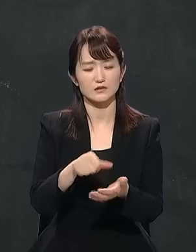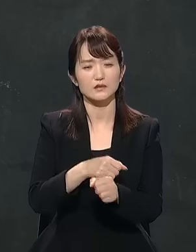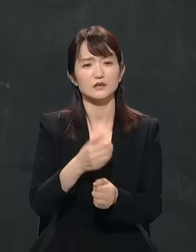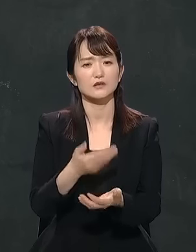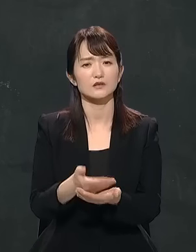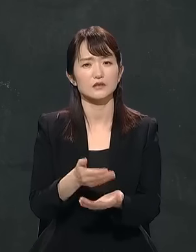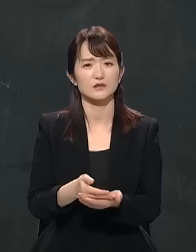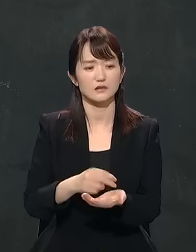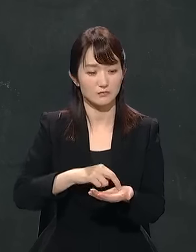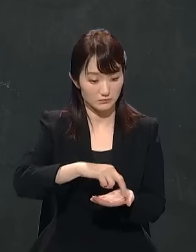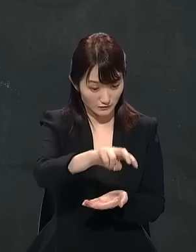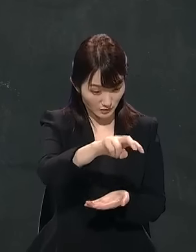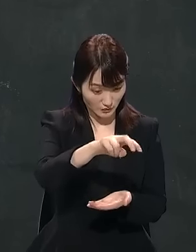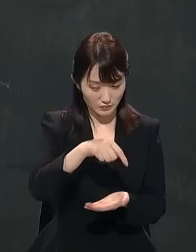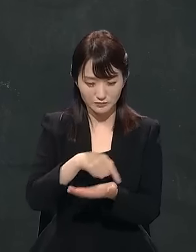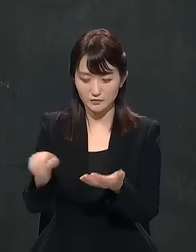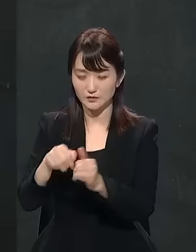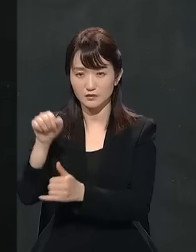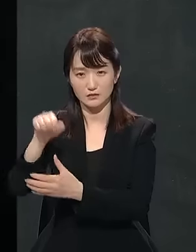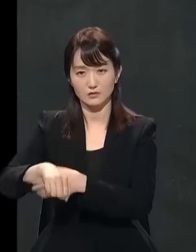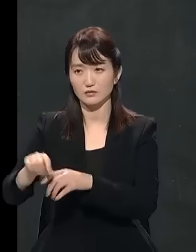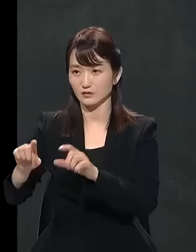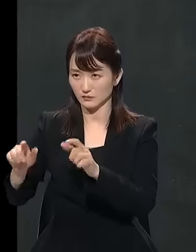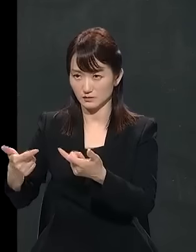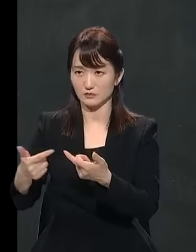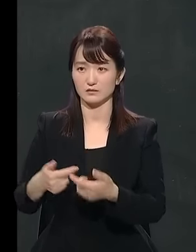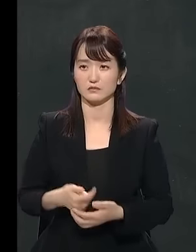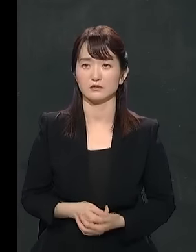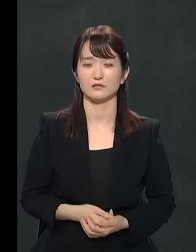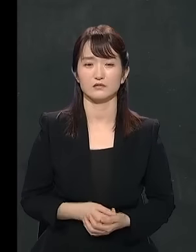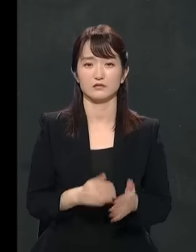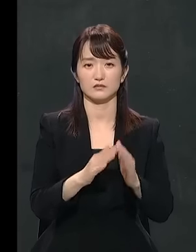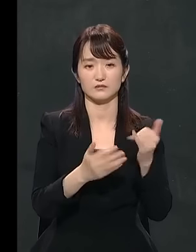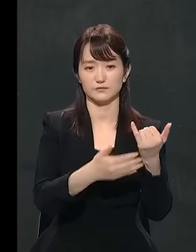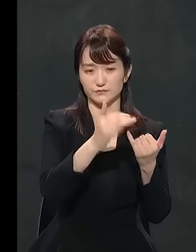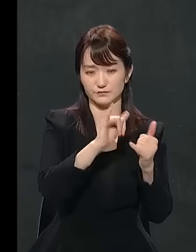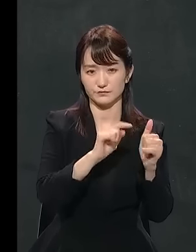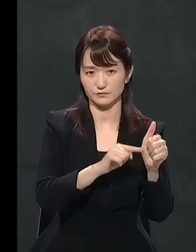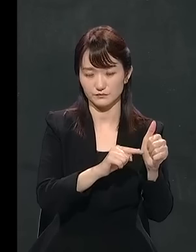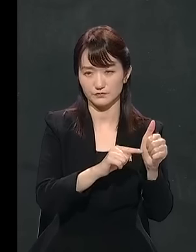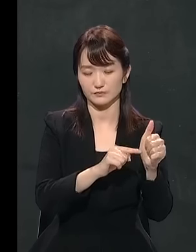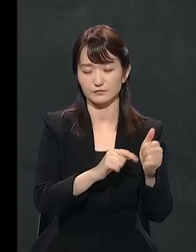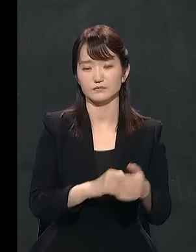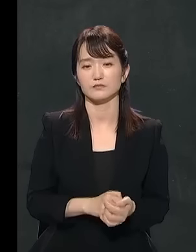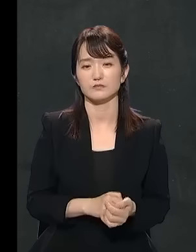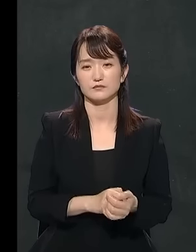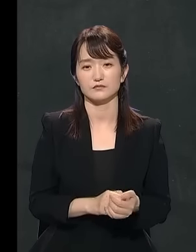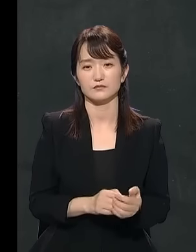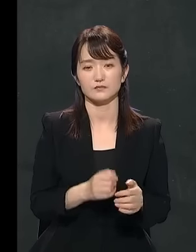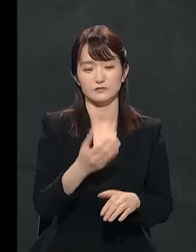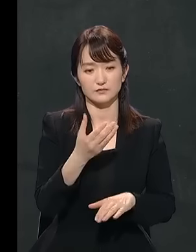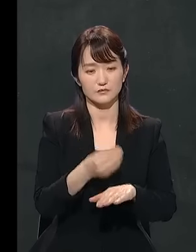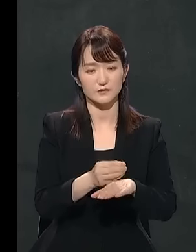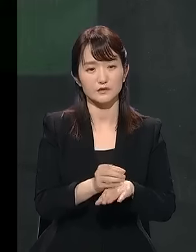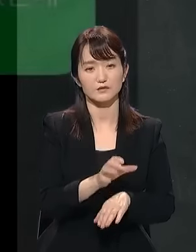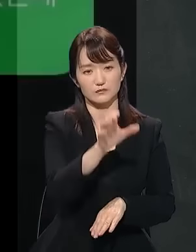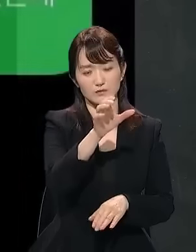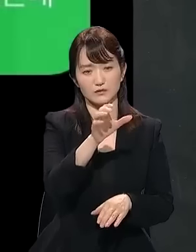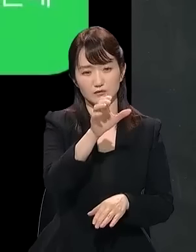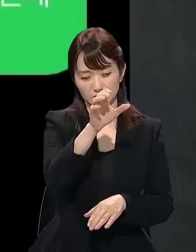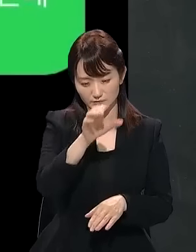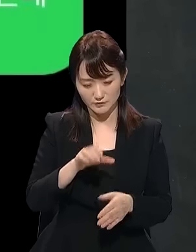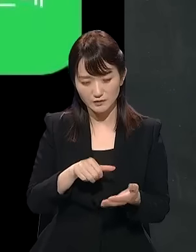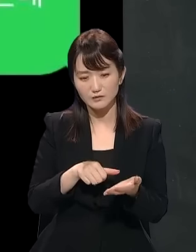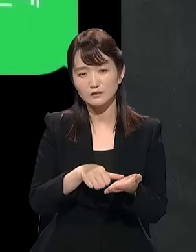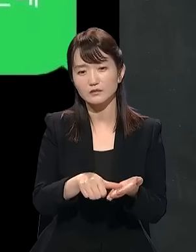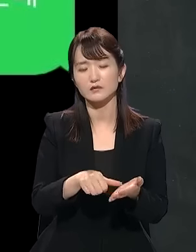건 맞지 않는 얘기였던 거고요 여기까지 공개가 되니까 유튜버가 결국에는 삭제를 하긴 했는데 문제는 이게 이게 뭐 이런